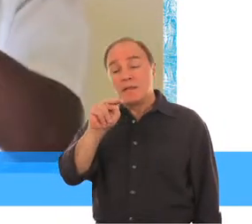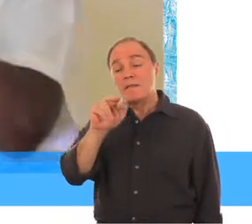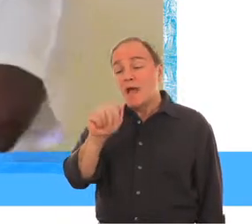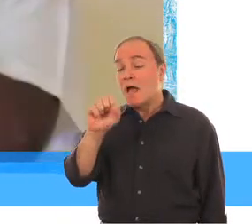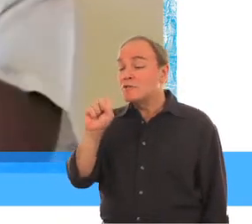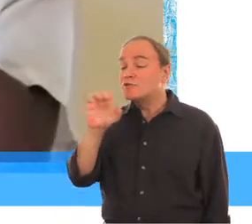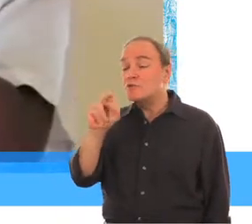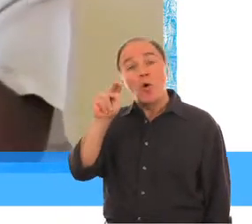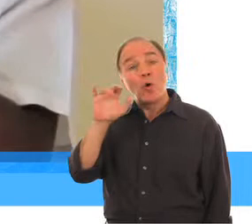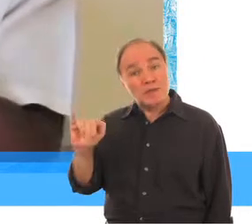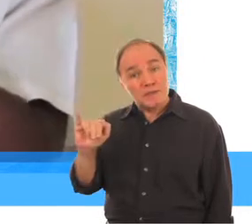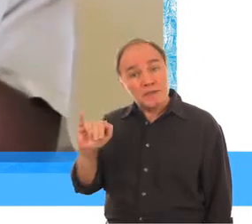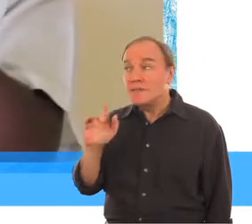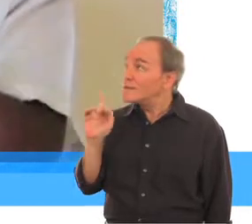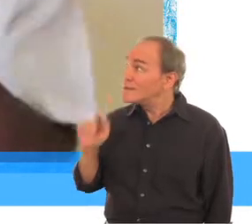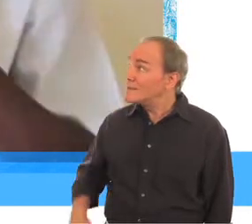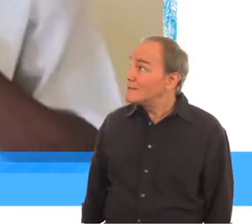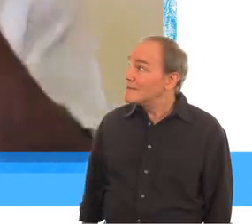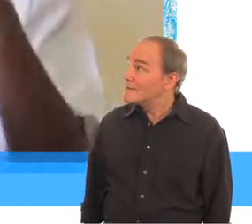Je m'appelle Nasoni, c'est